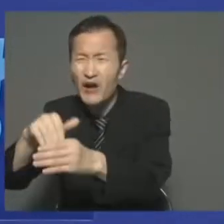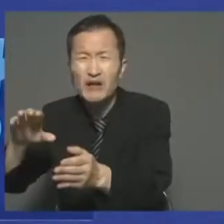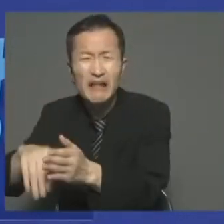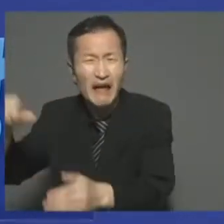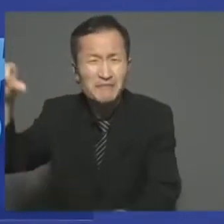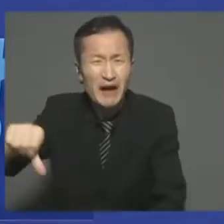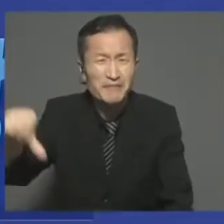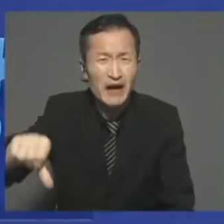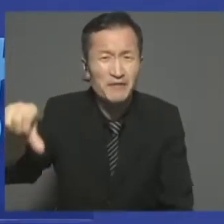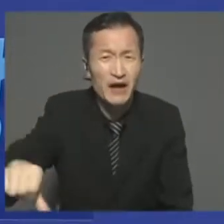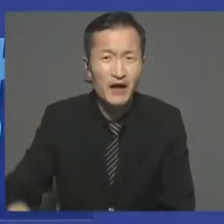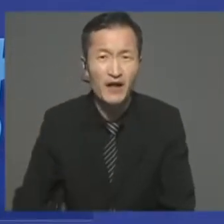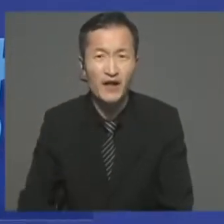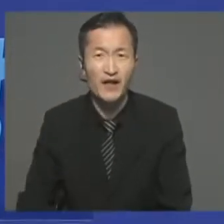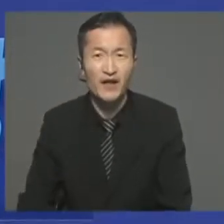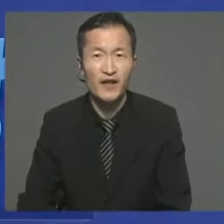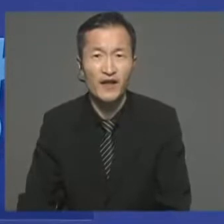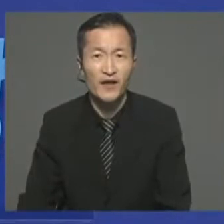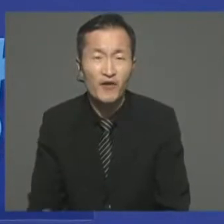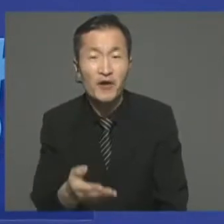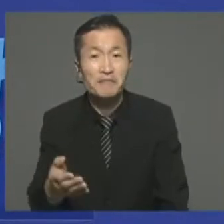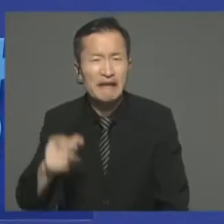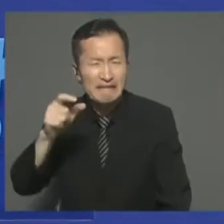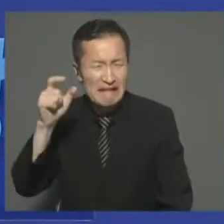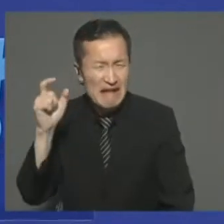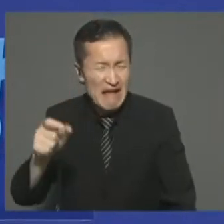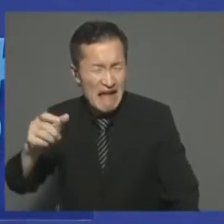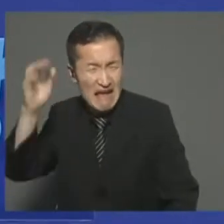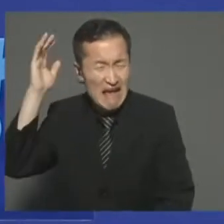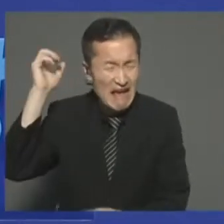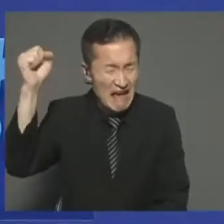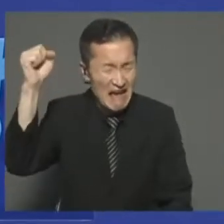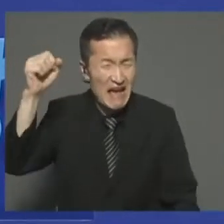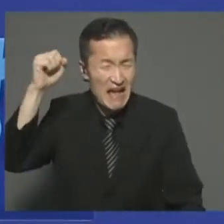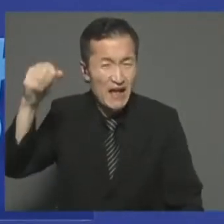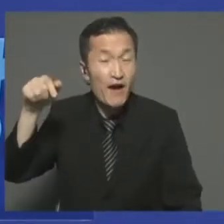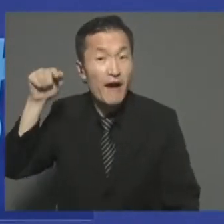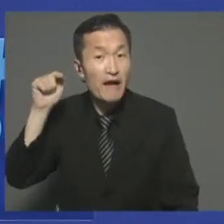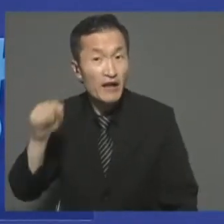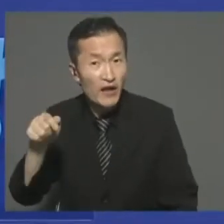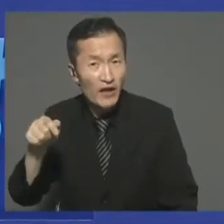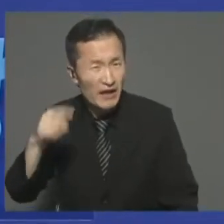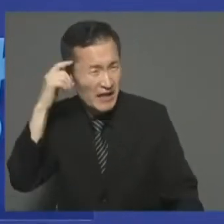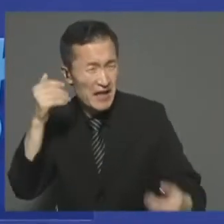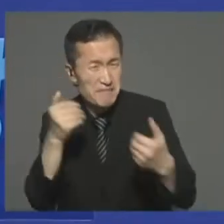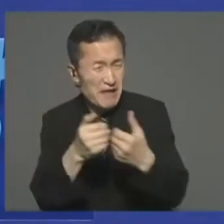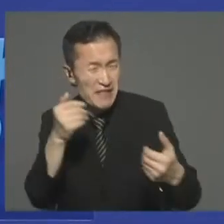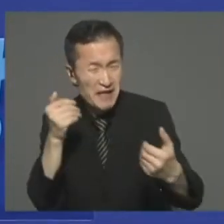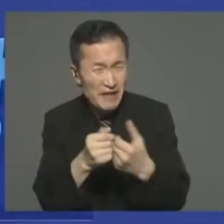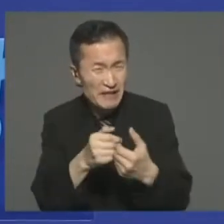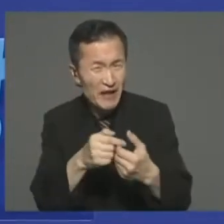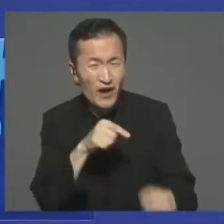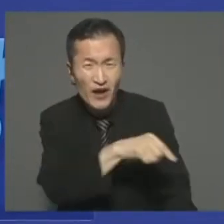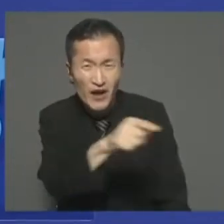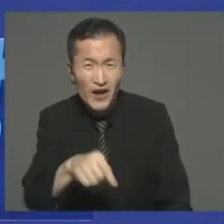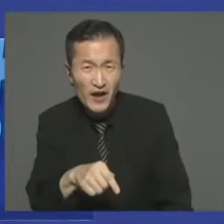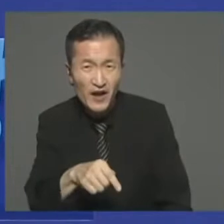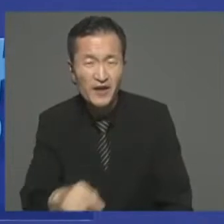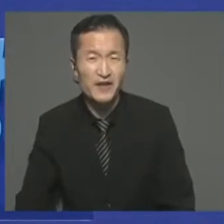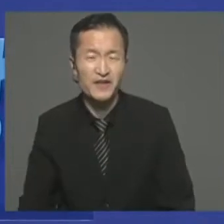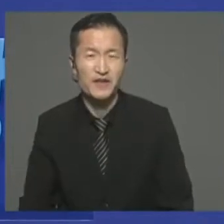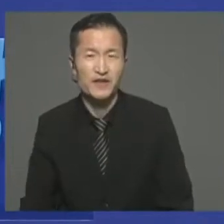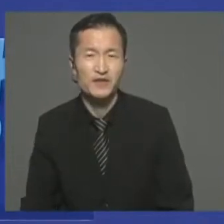센 척하는 그런 주장들, 우리끼리 만족하는 노선이 아니라 늘 이기는 노선, 그리고 민주당의